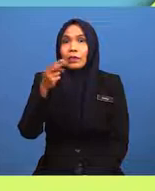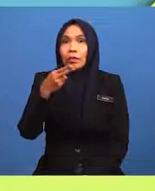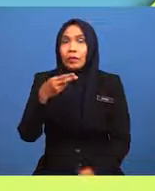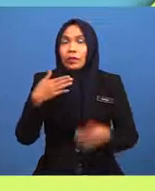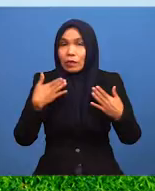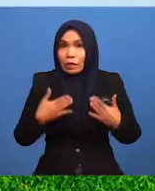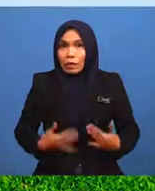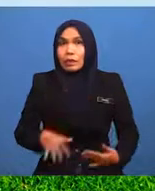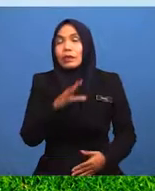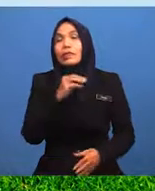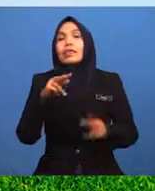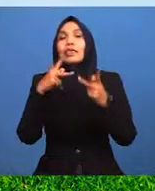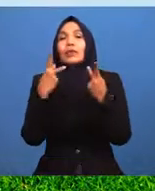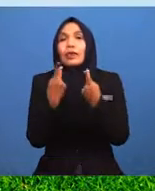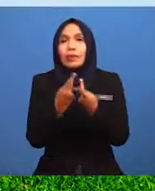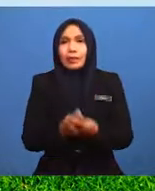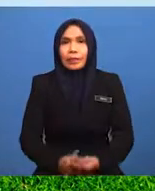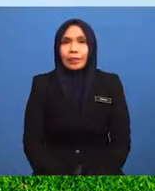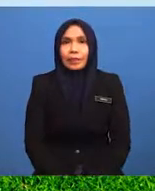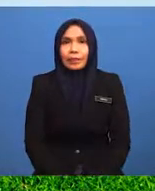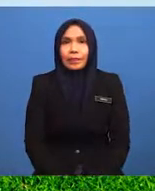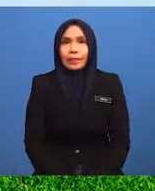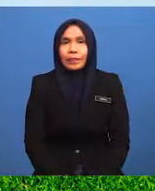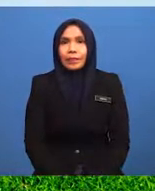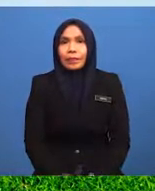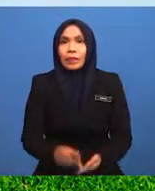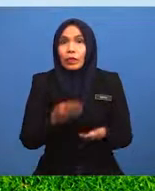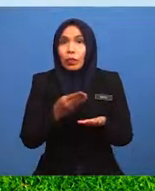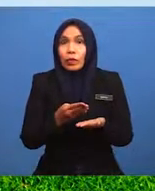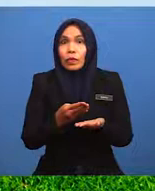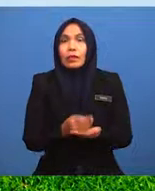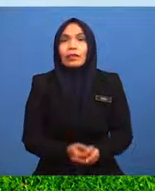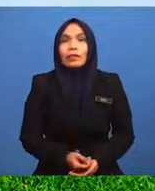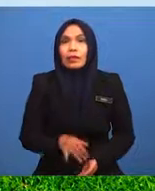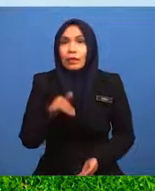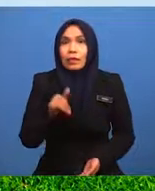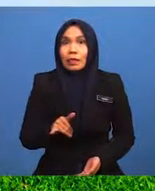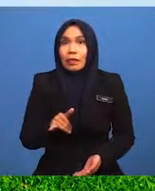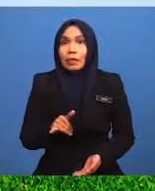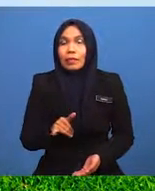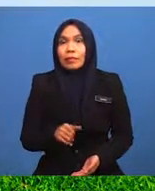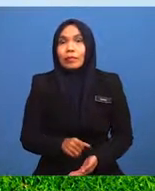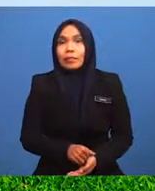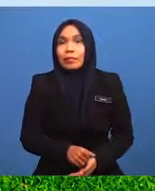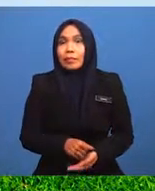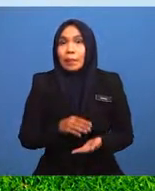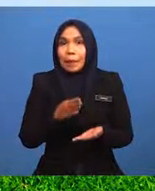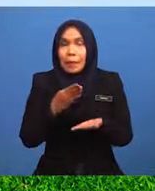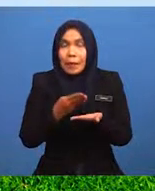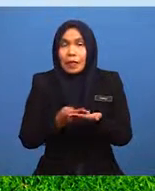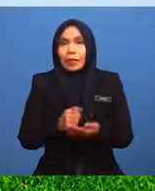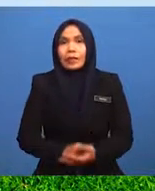keluarga. Murid-murid, maruah ialah budi pekerti mulia dan tingkah laku yang